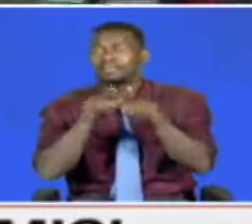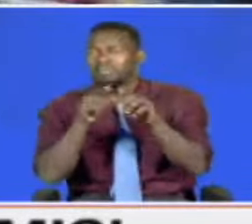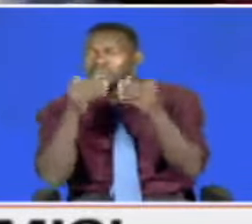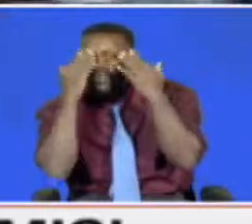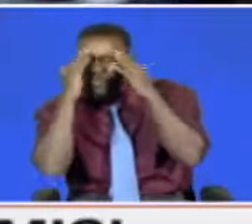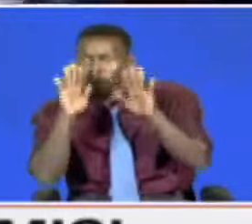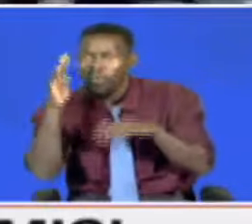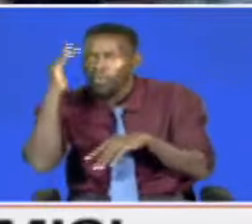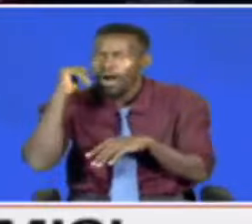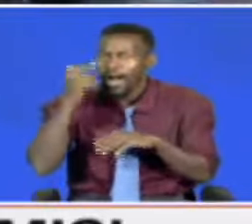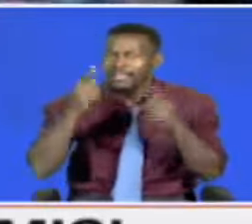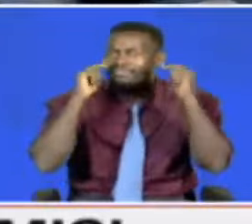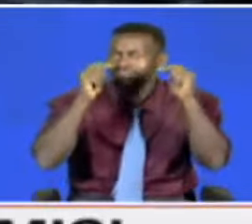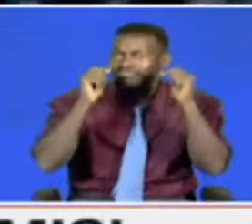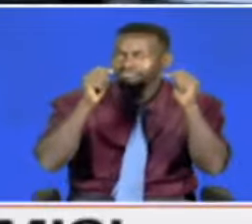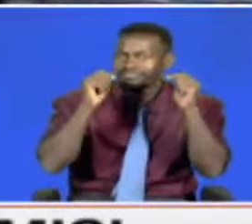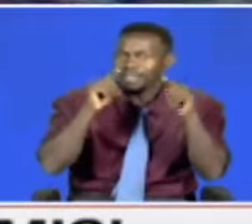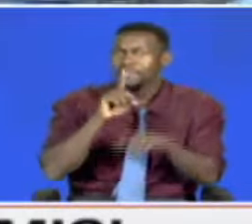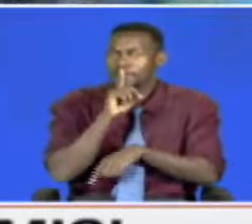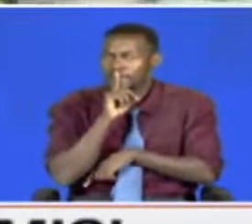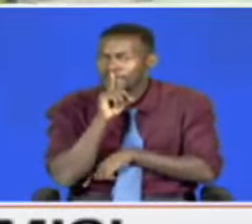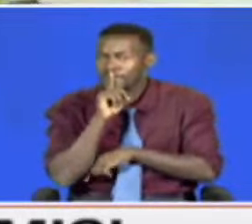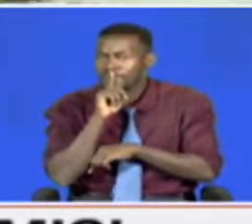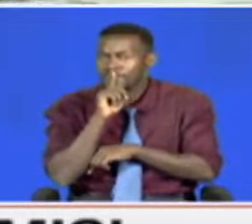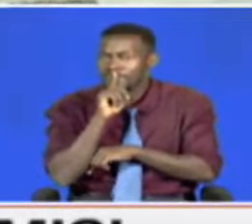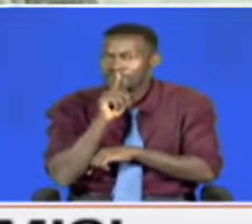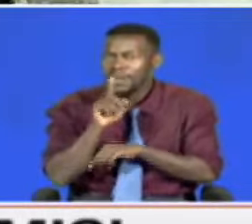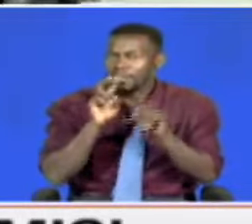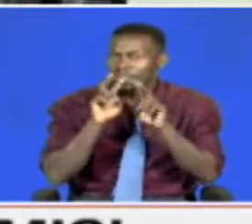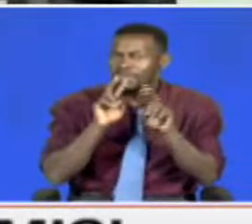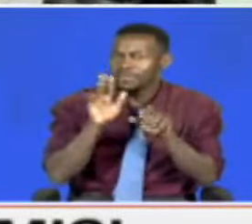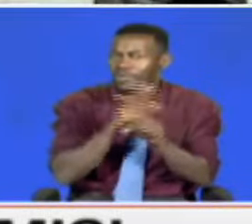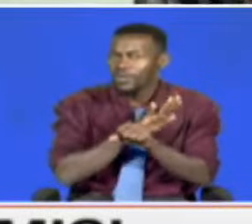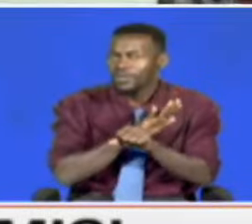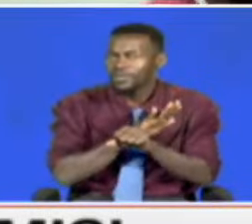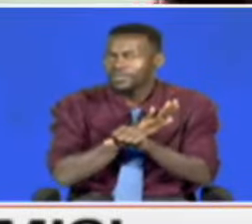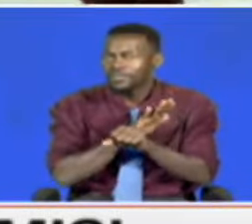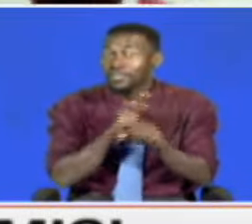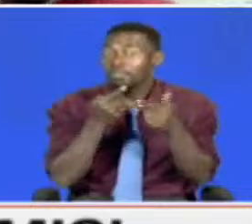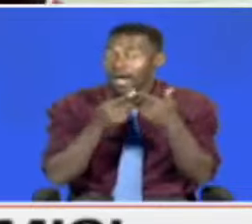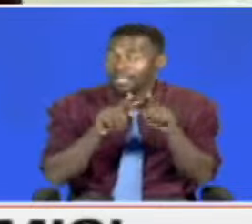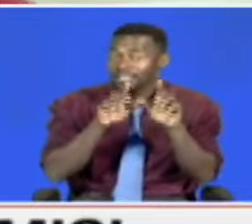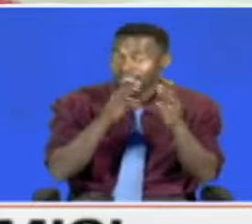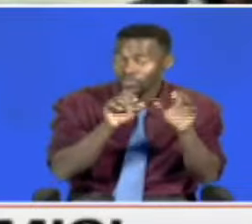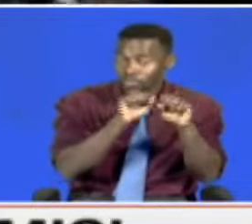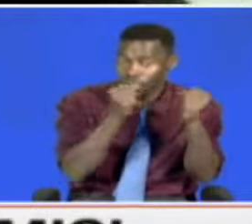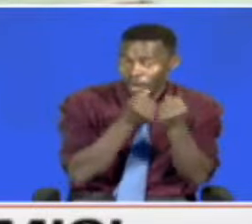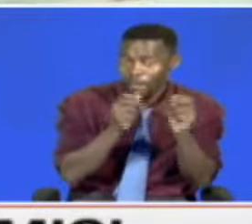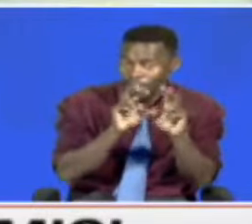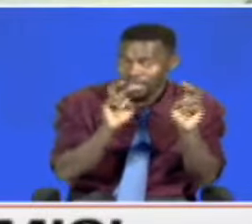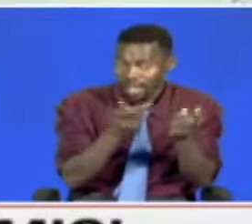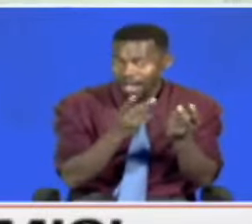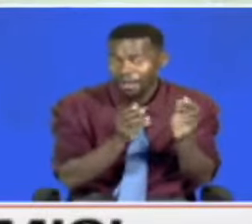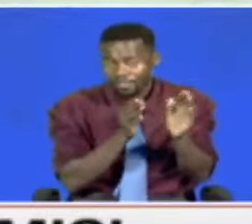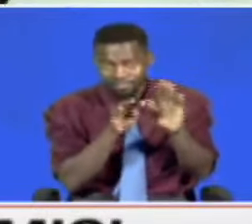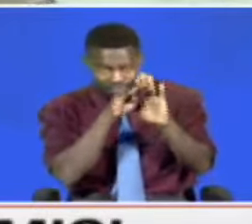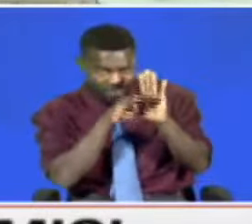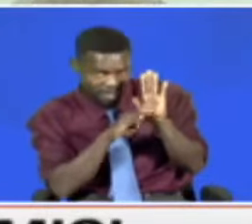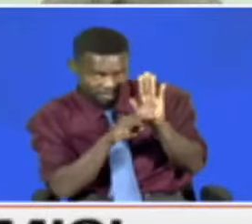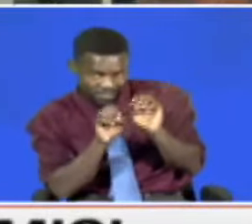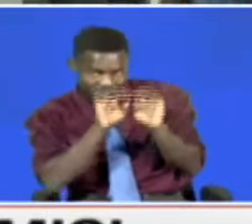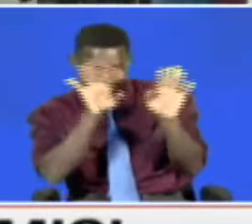kwa nini waandamanaji hao walisusia maandamano licha ya mabango yao kwenye mitandao ya kijamii kuratibu mipango yao